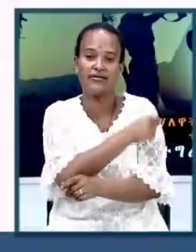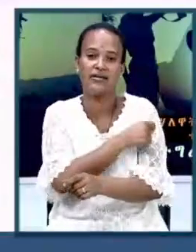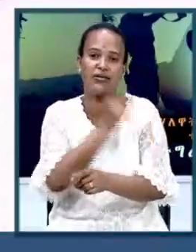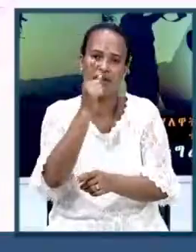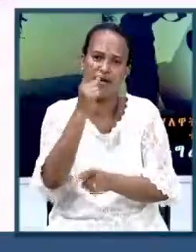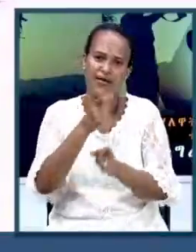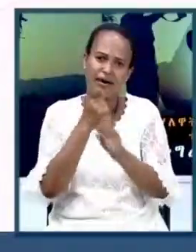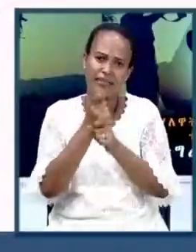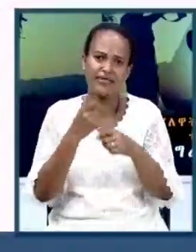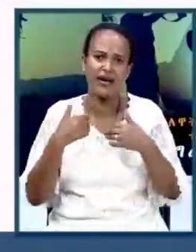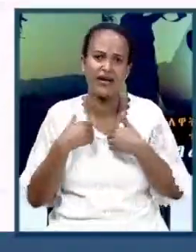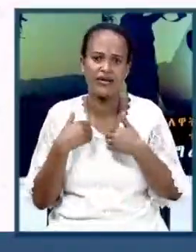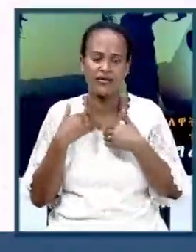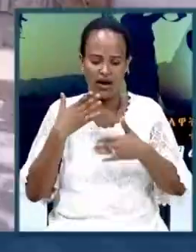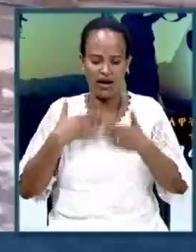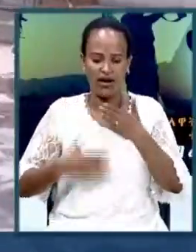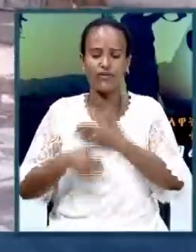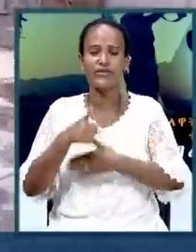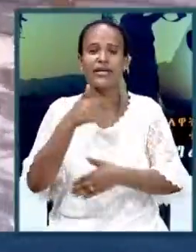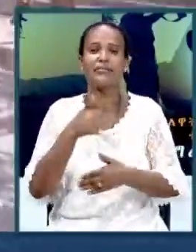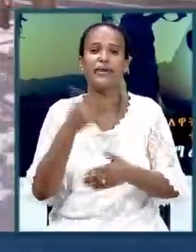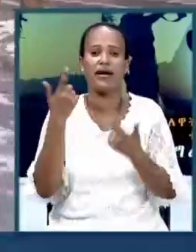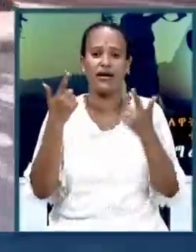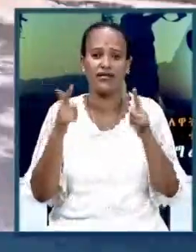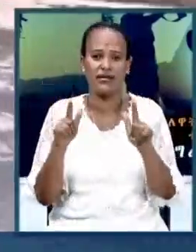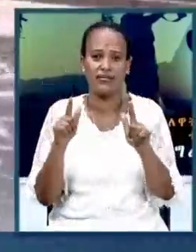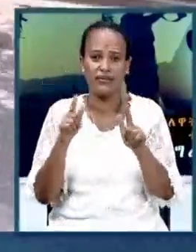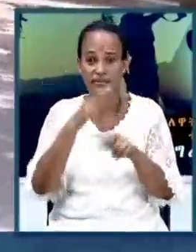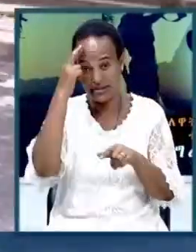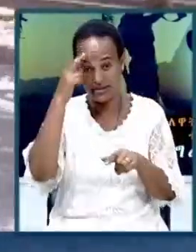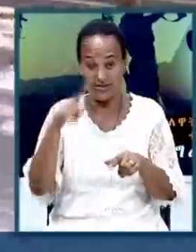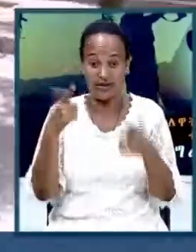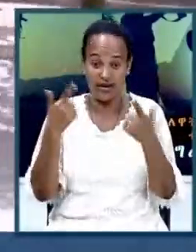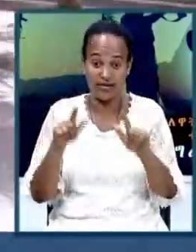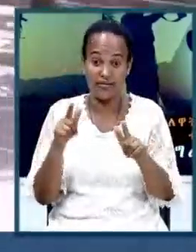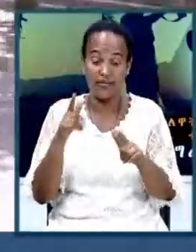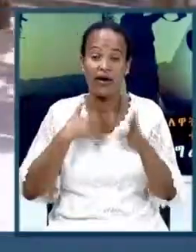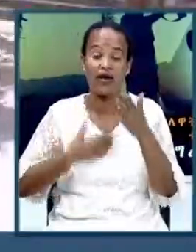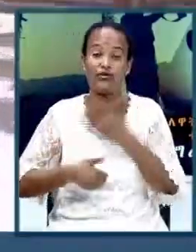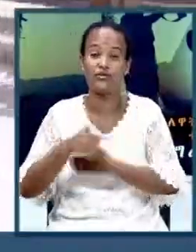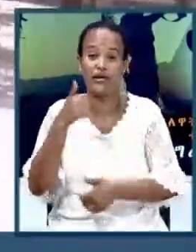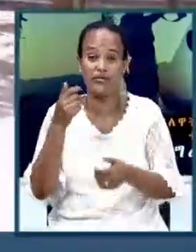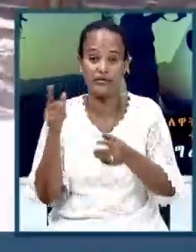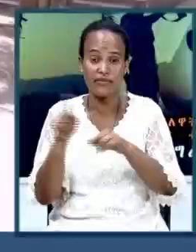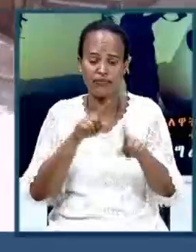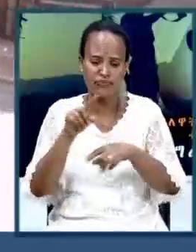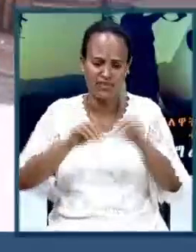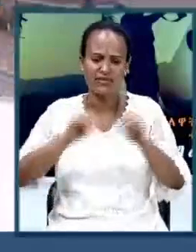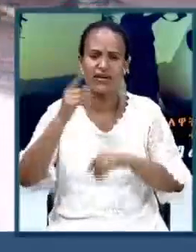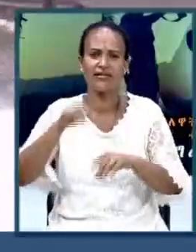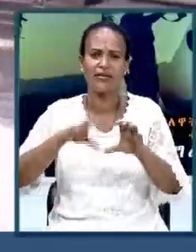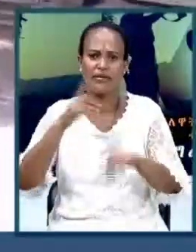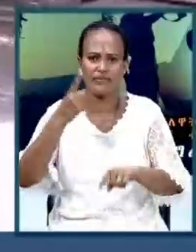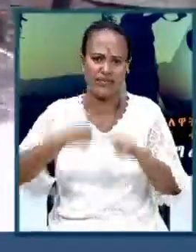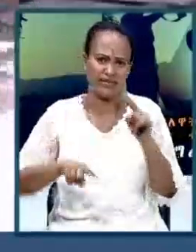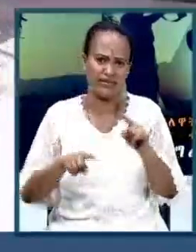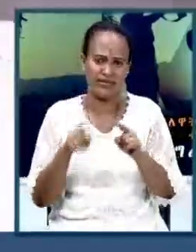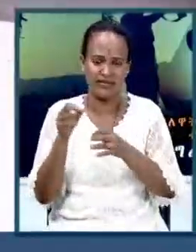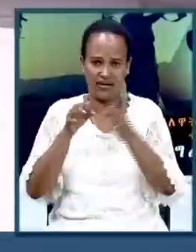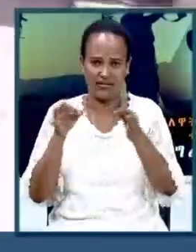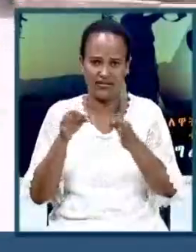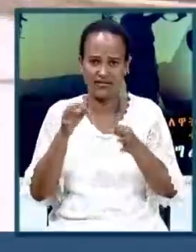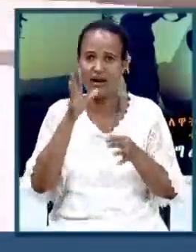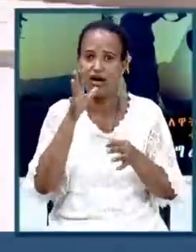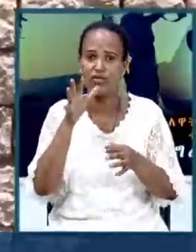ሓደ ዓመት እናሃለወት ኣካላዊ ፀገም ከም ዘጋጠማን ብሰንኪቲ ዘጋጠማ ኣካላዊ ፀገም ድማ ዝኾነ ምንቅስቓስ ክትገብር ከምዘይትኽእል ትገልጽ